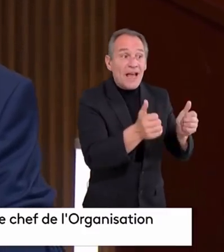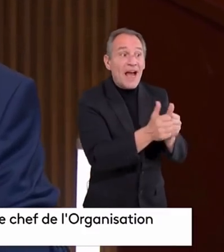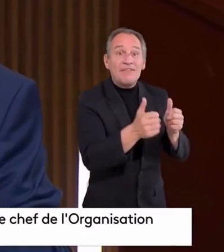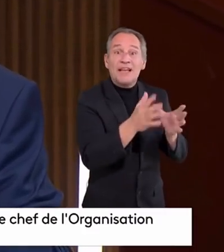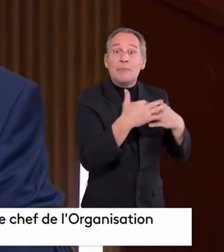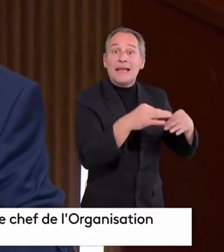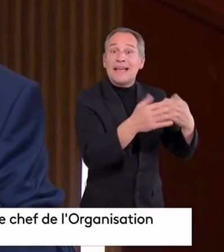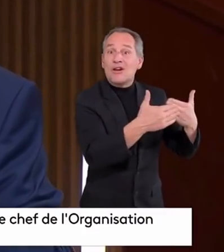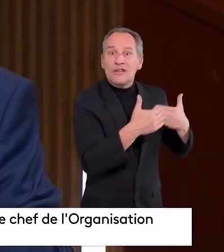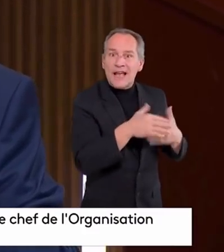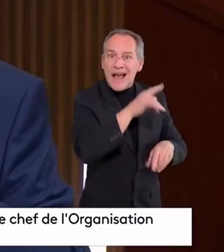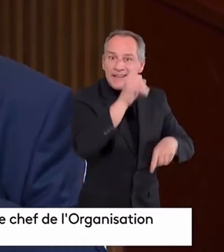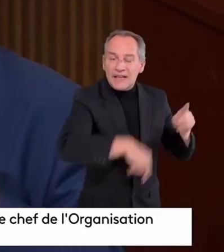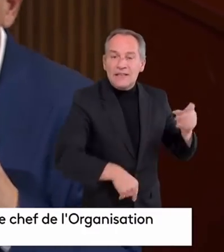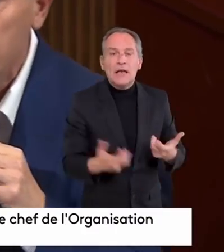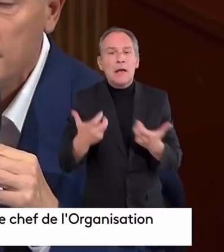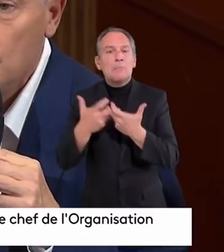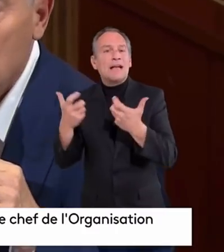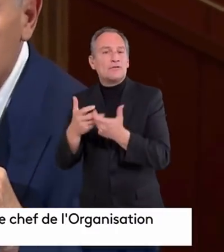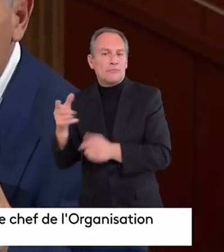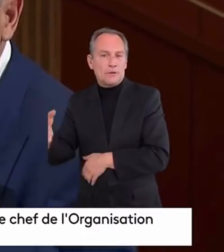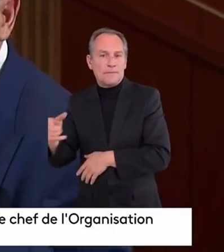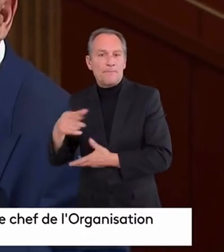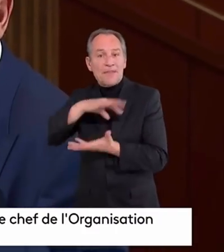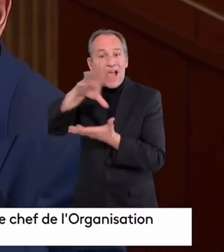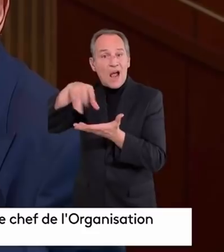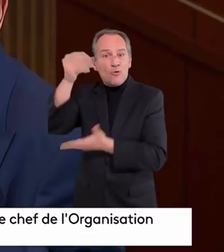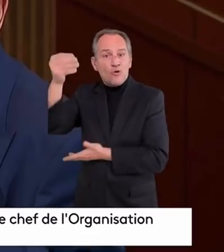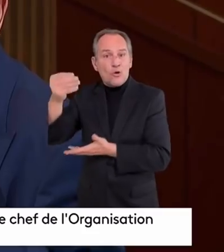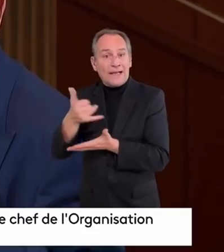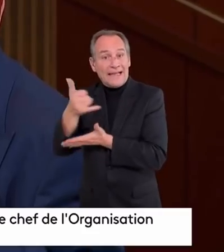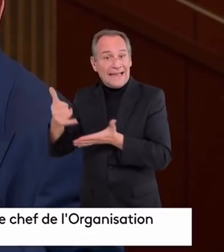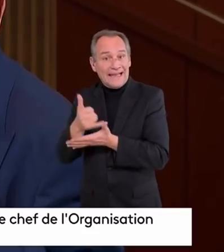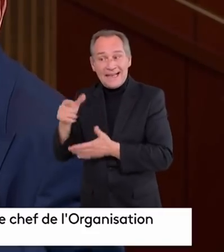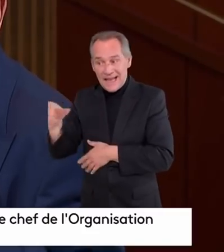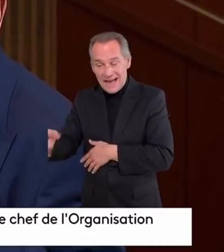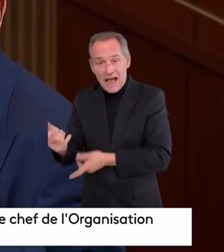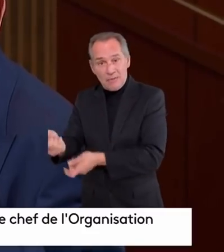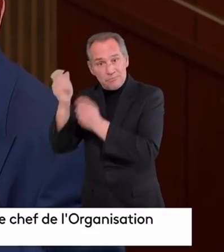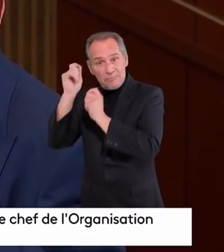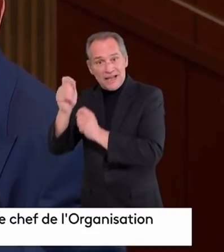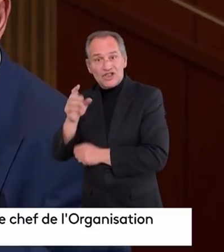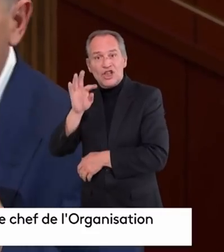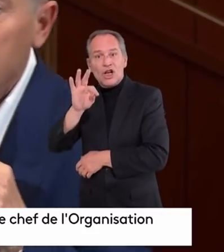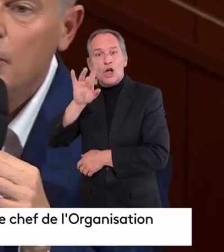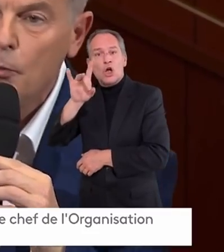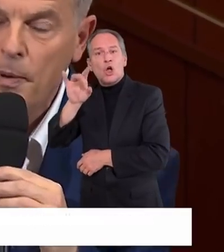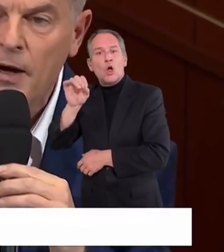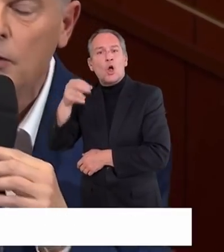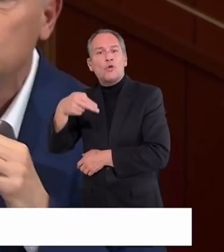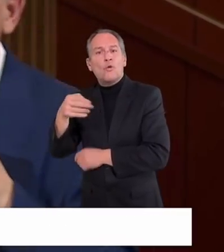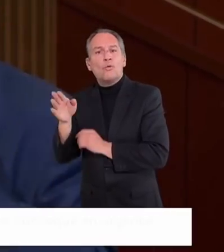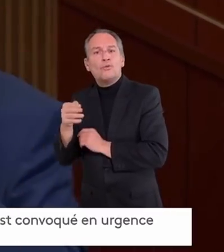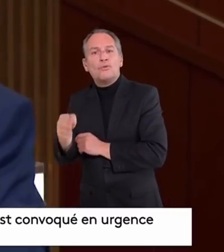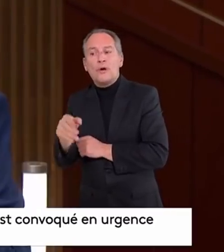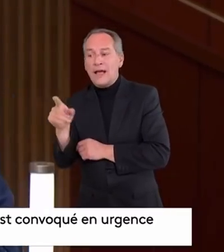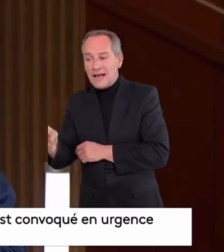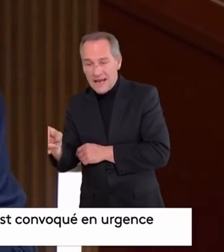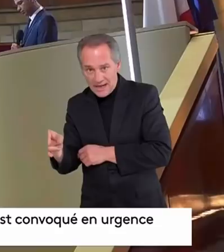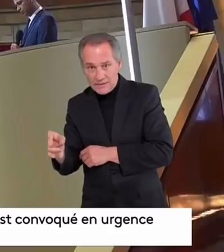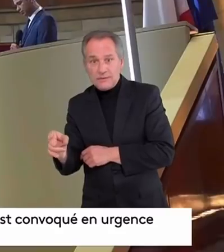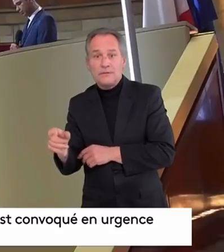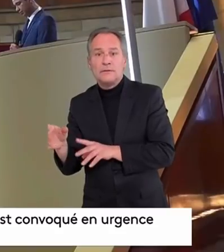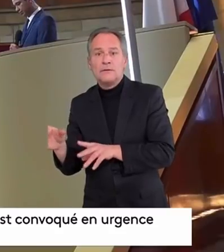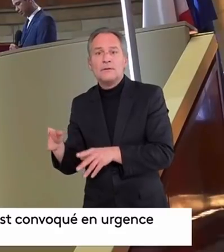thon, hein, mais le thon, il est obligé de revenir ici en France pour être transformé en boîte de conserve et il repart ensuite sur l'île de la